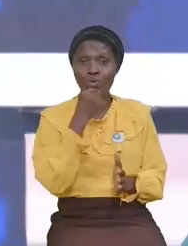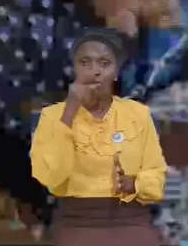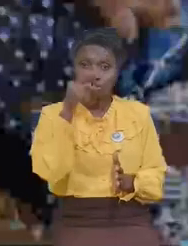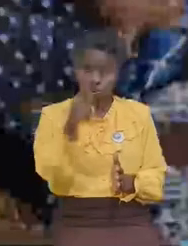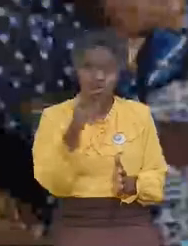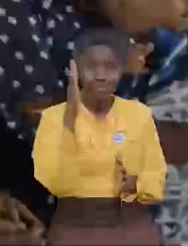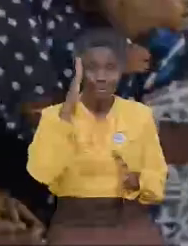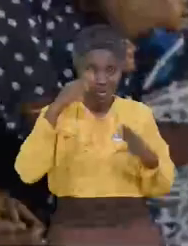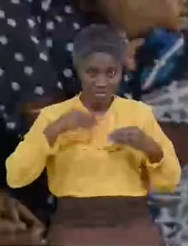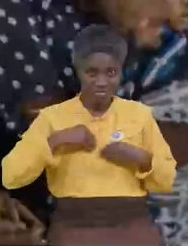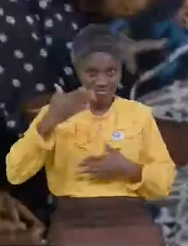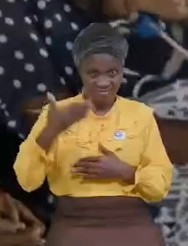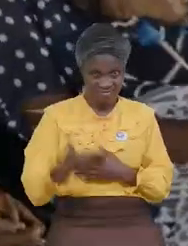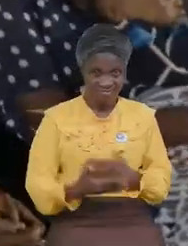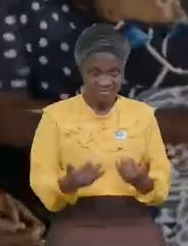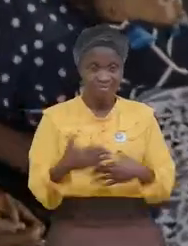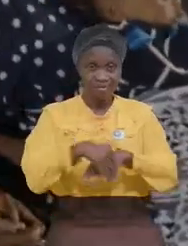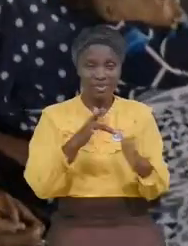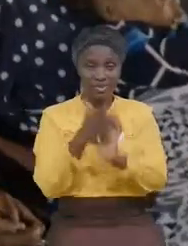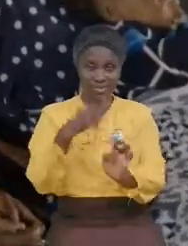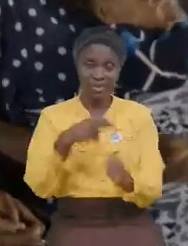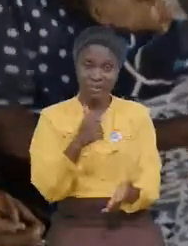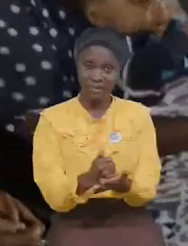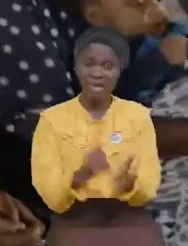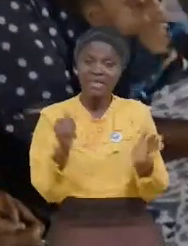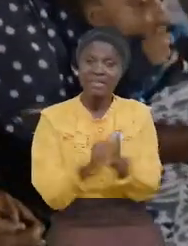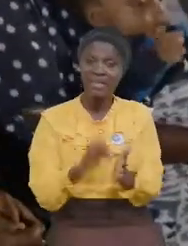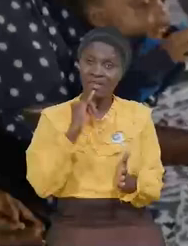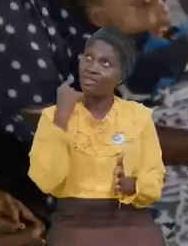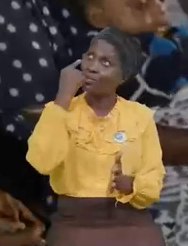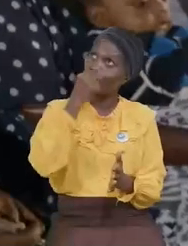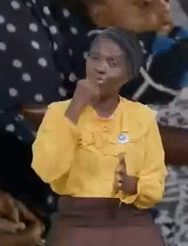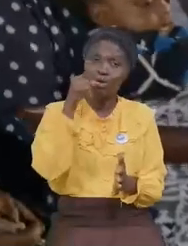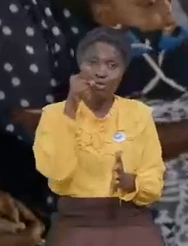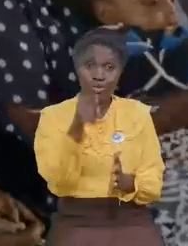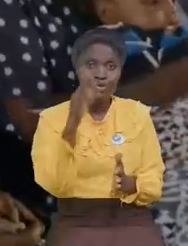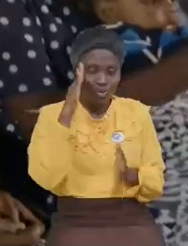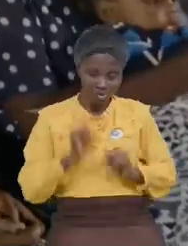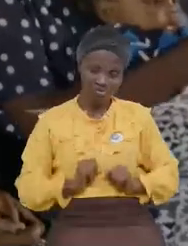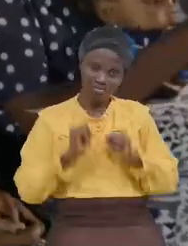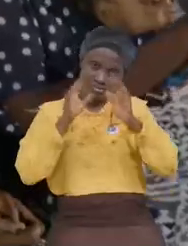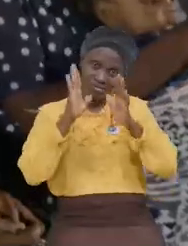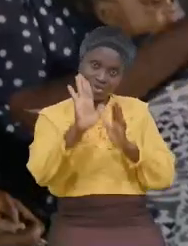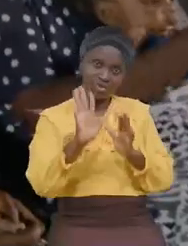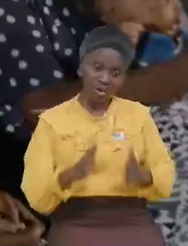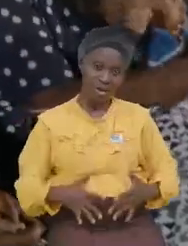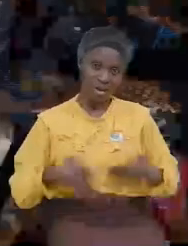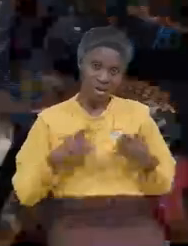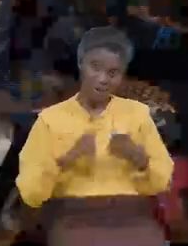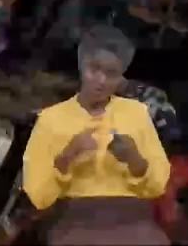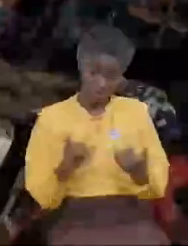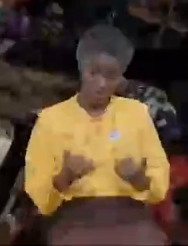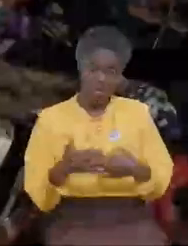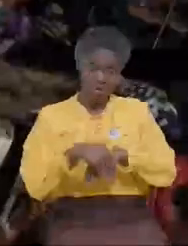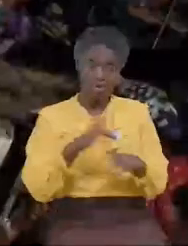C'est celui-là que vous recevez ce jour. C'est celui